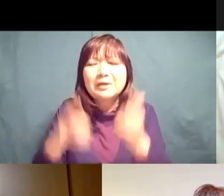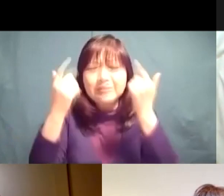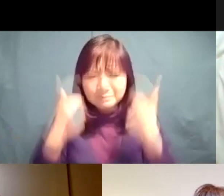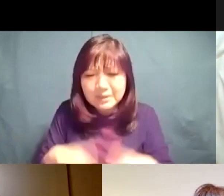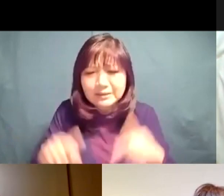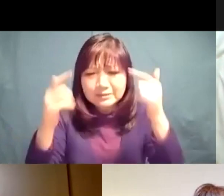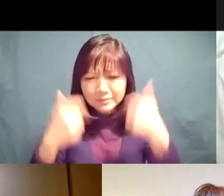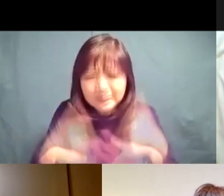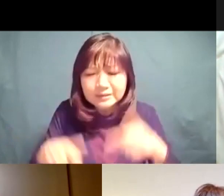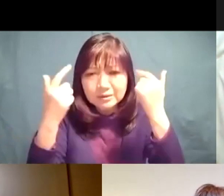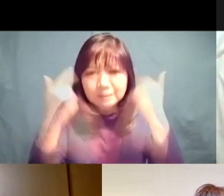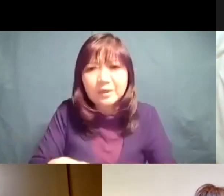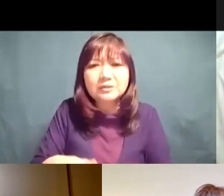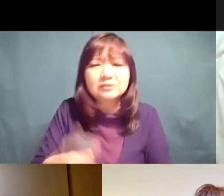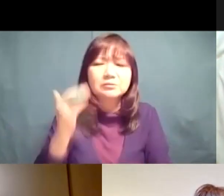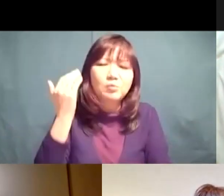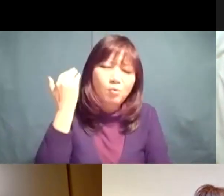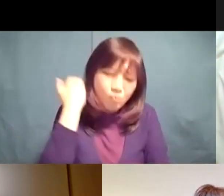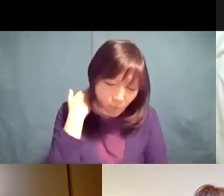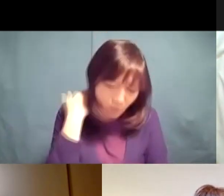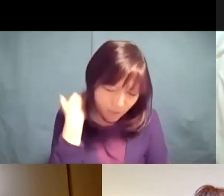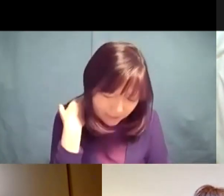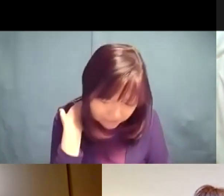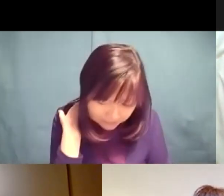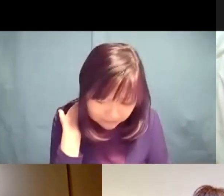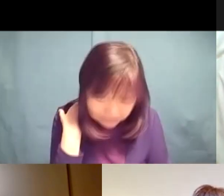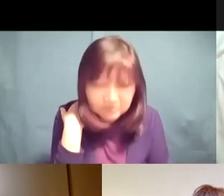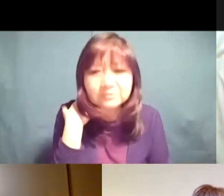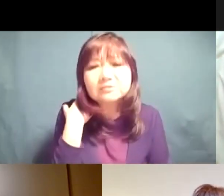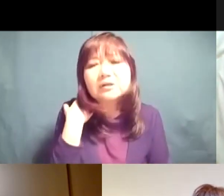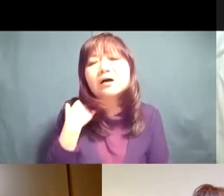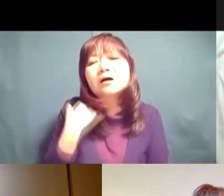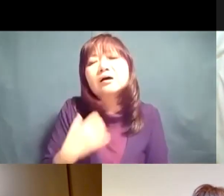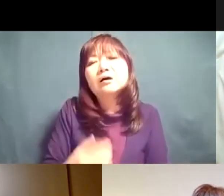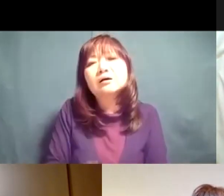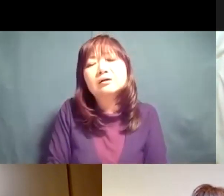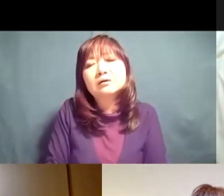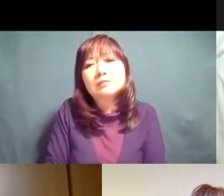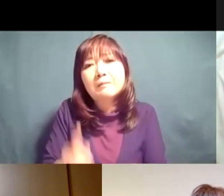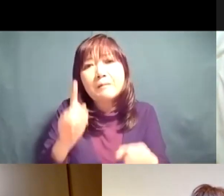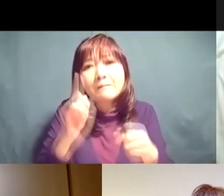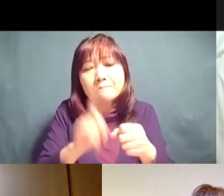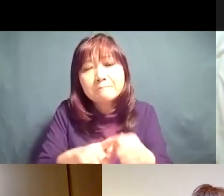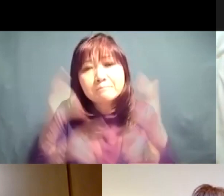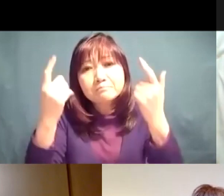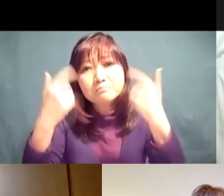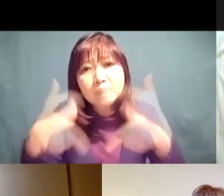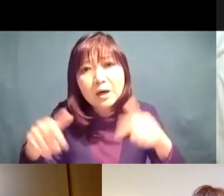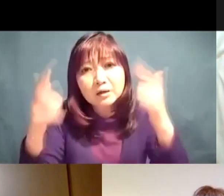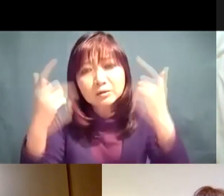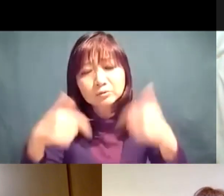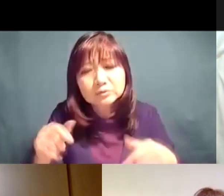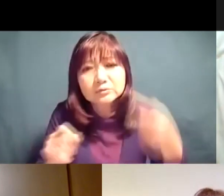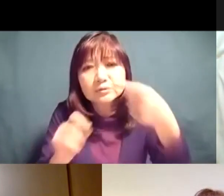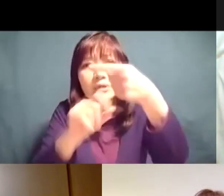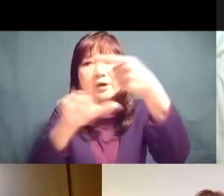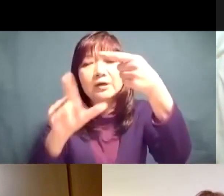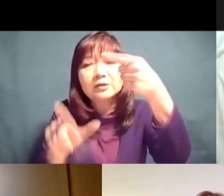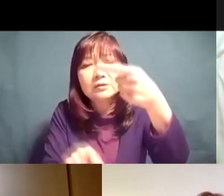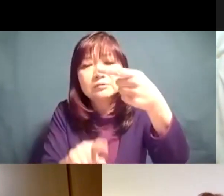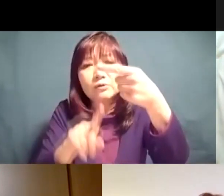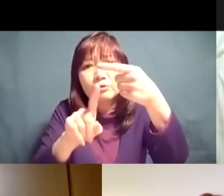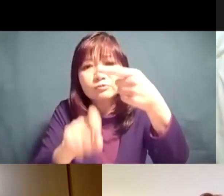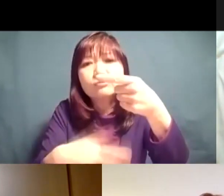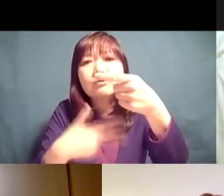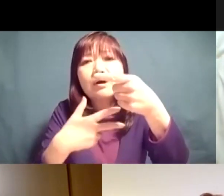分を責めない日は一日もなかった。毎年年